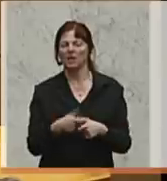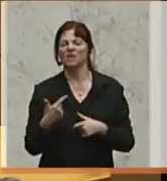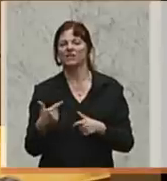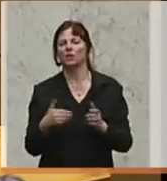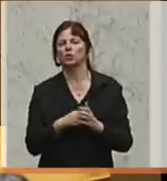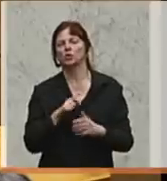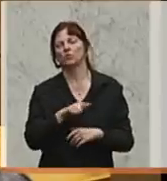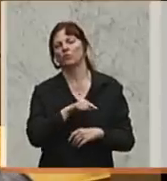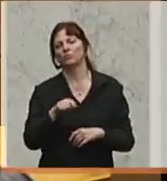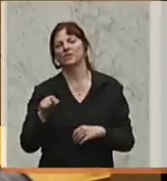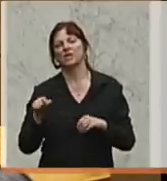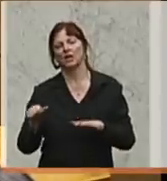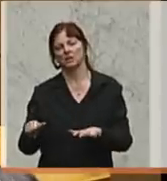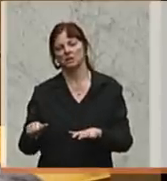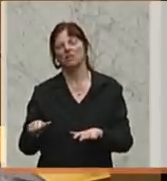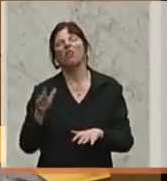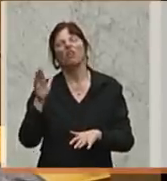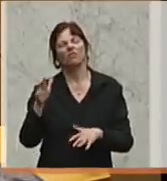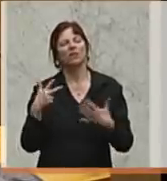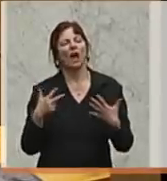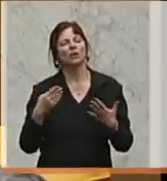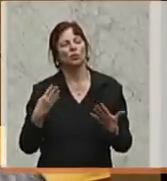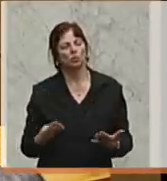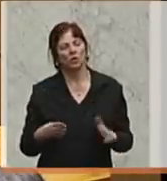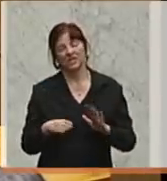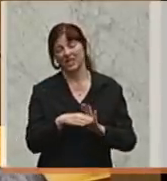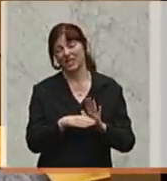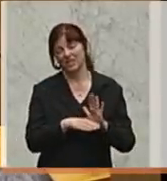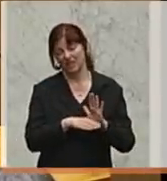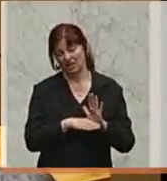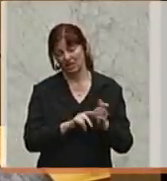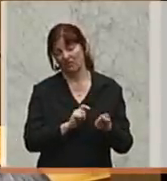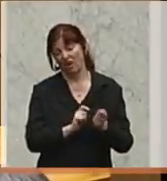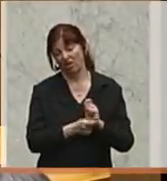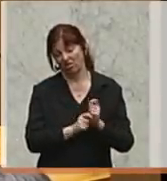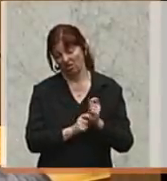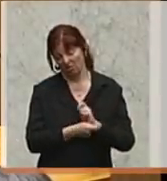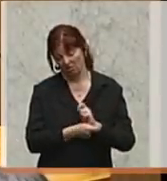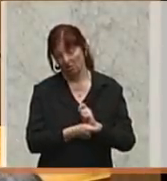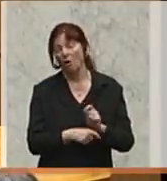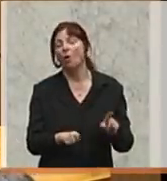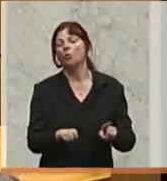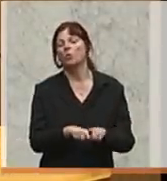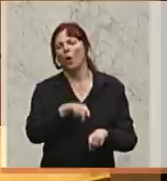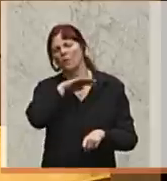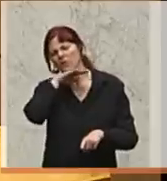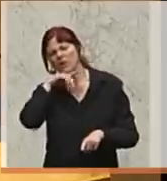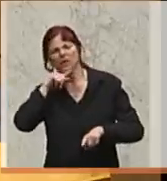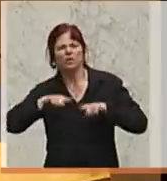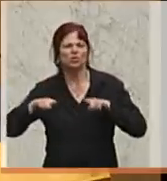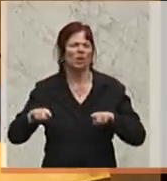werden, wie schon angeführt, 98 Gesetzesbestimmungen befasst und vielfältige Materien